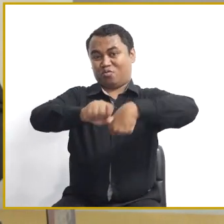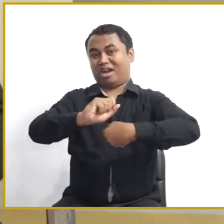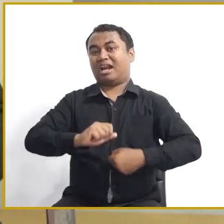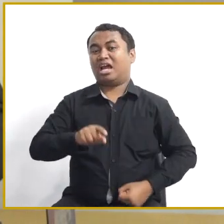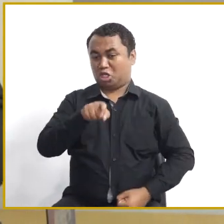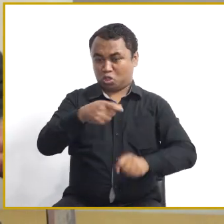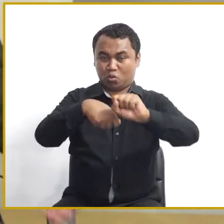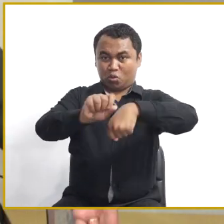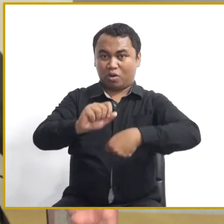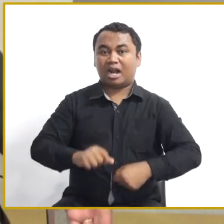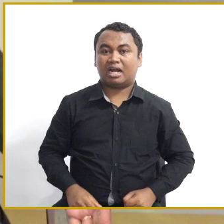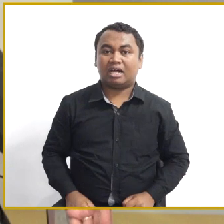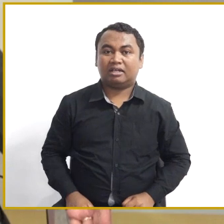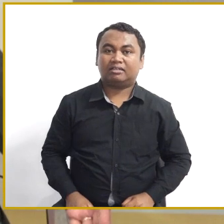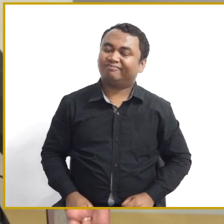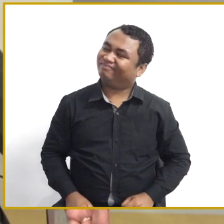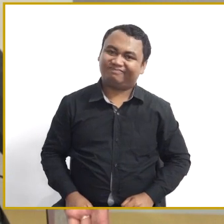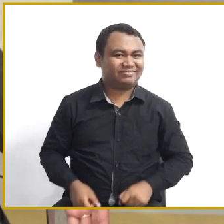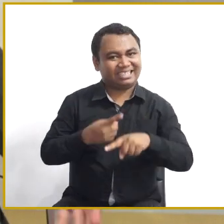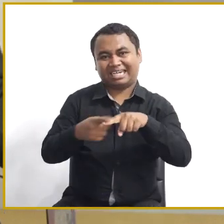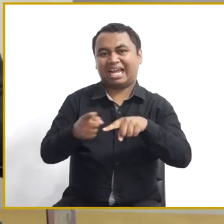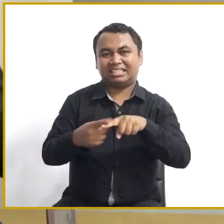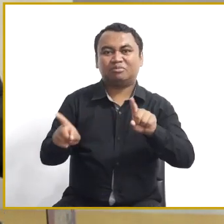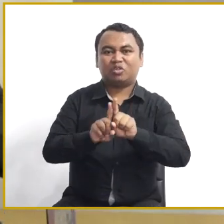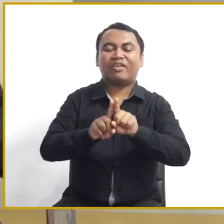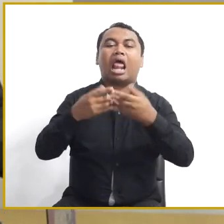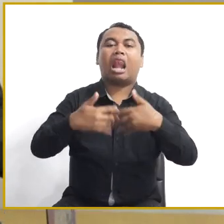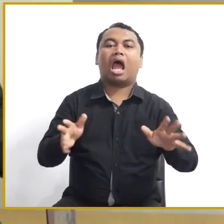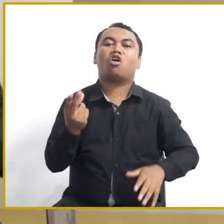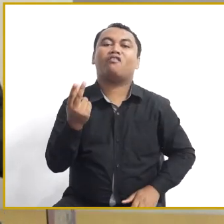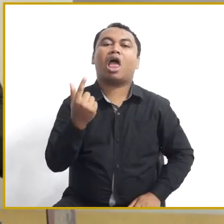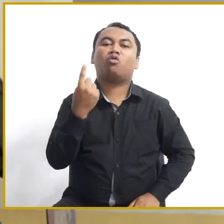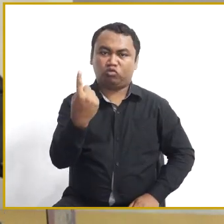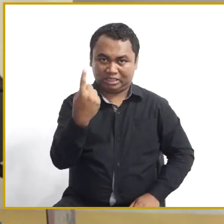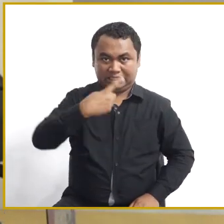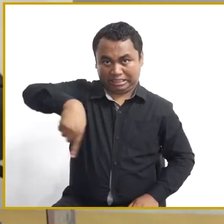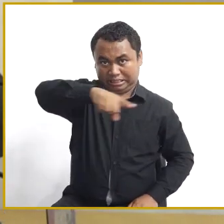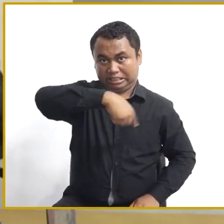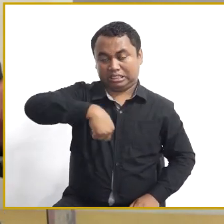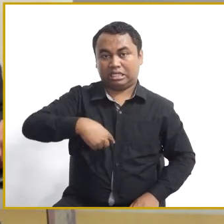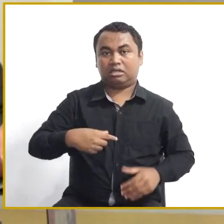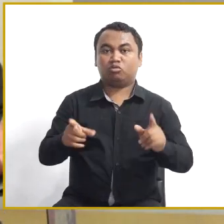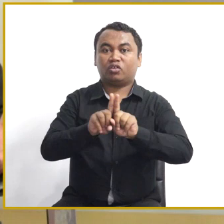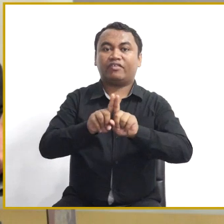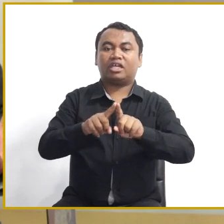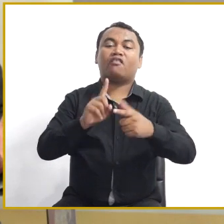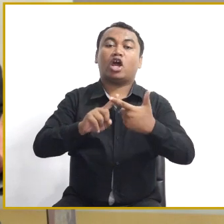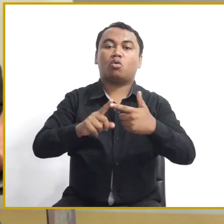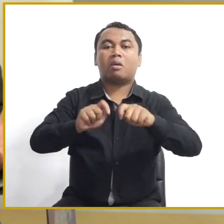35 000 volta ampiasana zavatra mandeha amin'ny 5 volta fanarim-bola sy fanariana ekôlôjika fotsiny